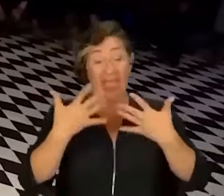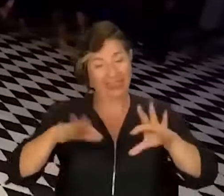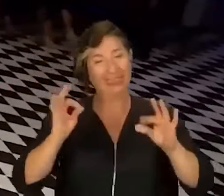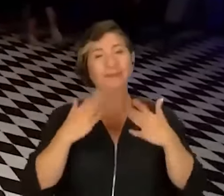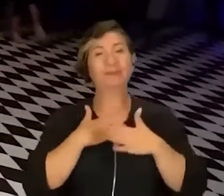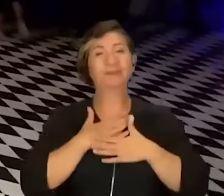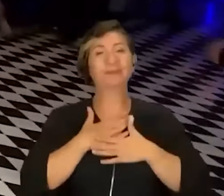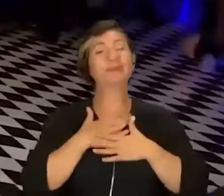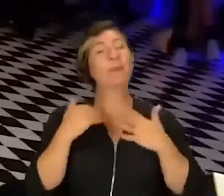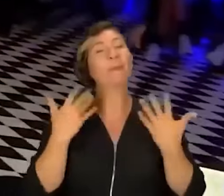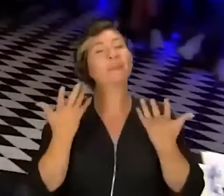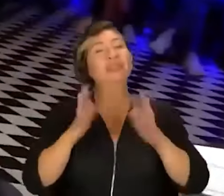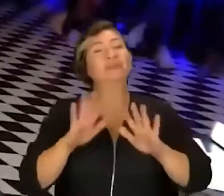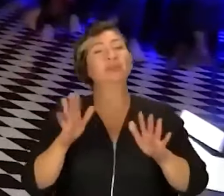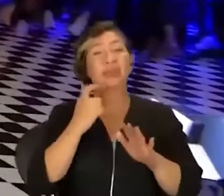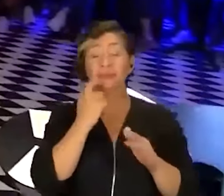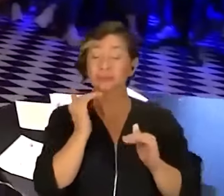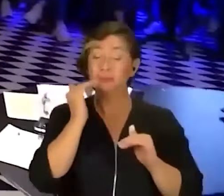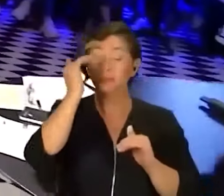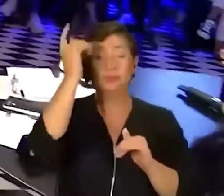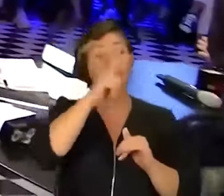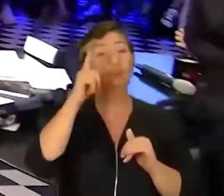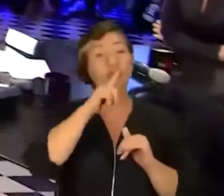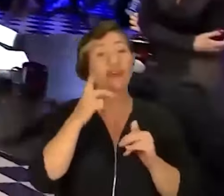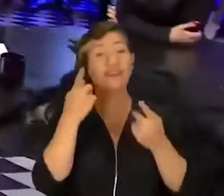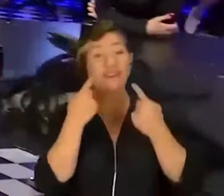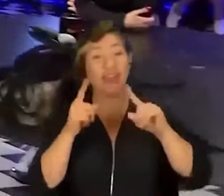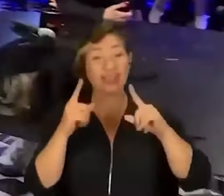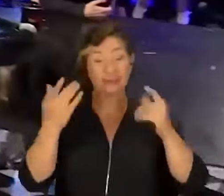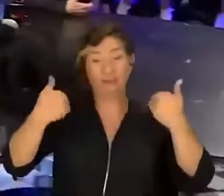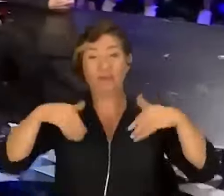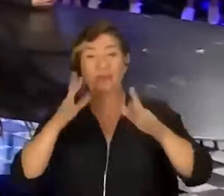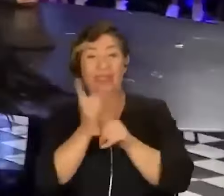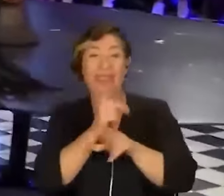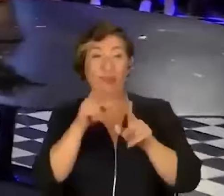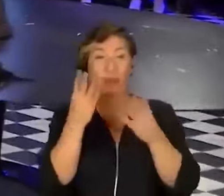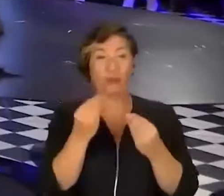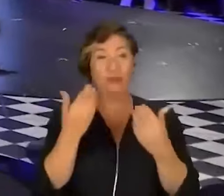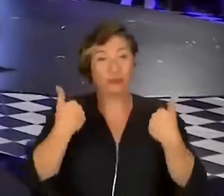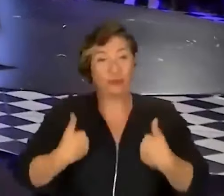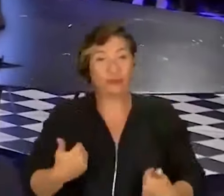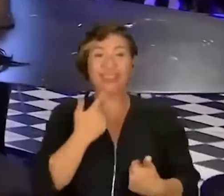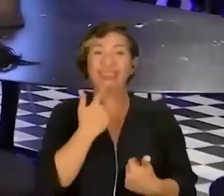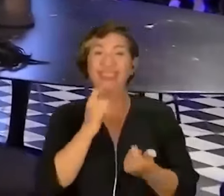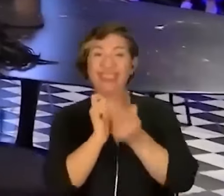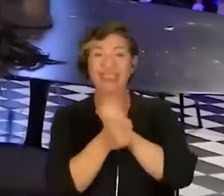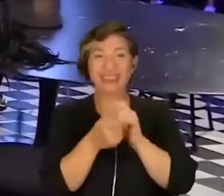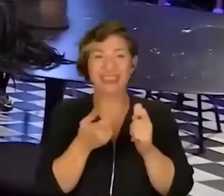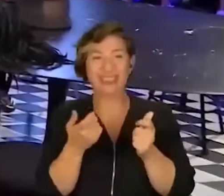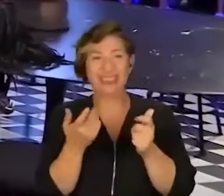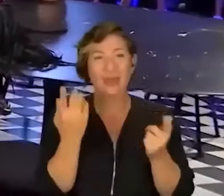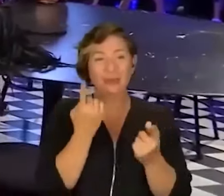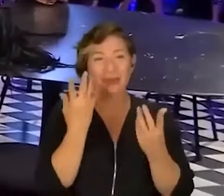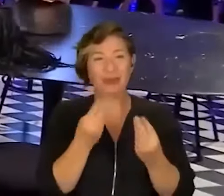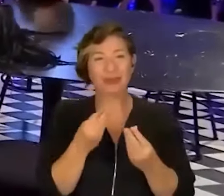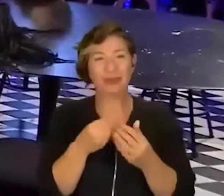hazırım hazırım bu Geçkin leşen erkeklerde bir farklı oryantasyonları benim gibi Evet vücut dili bir değişti vücut dili değişti bir